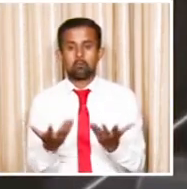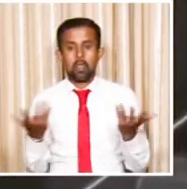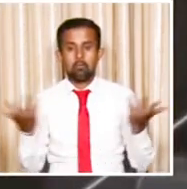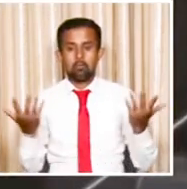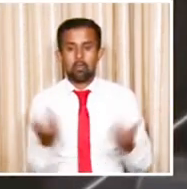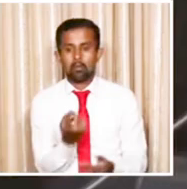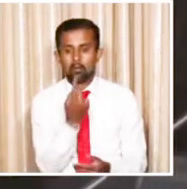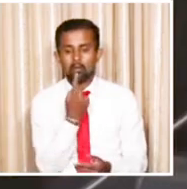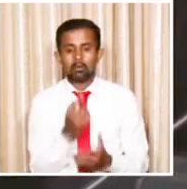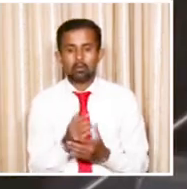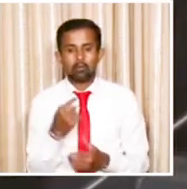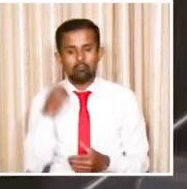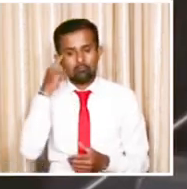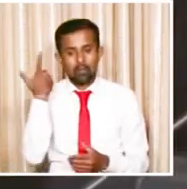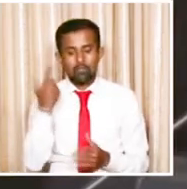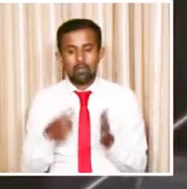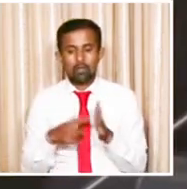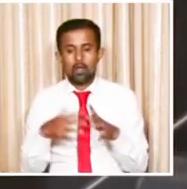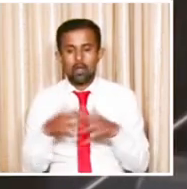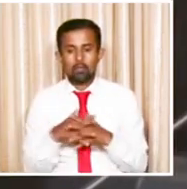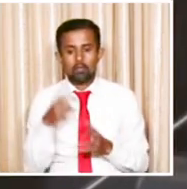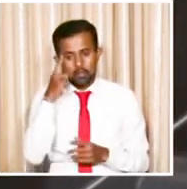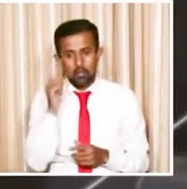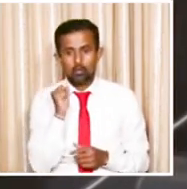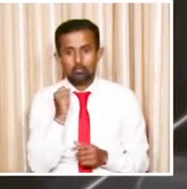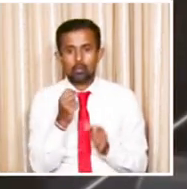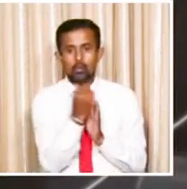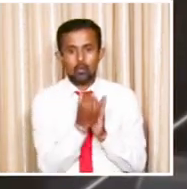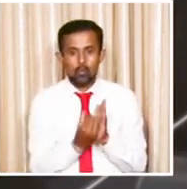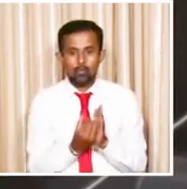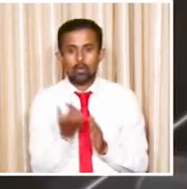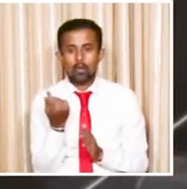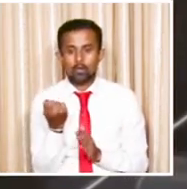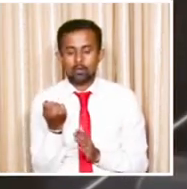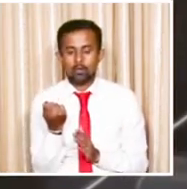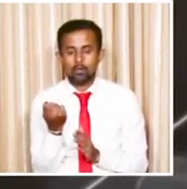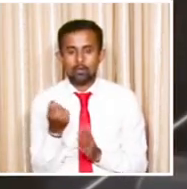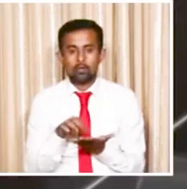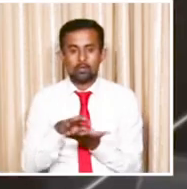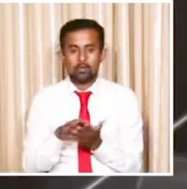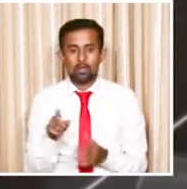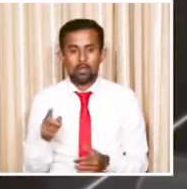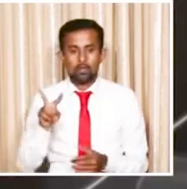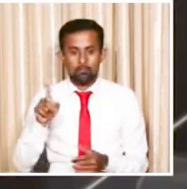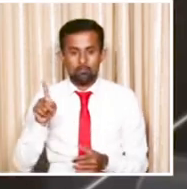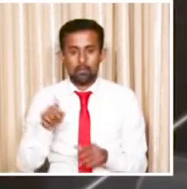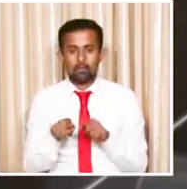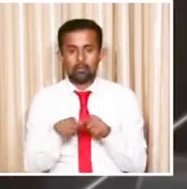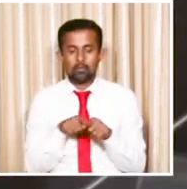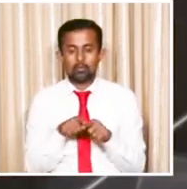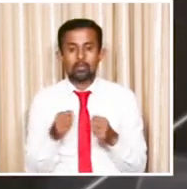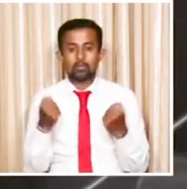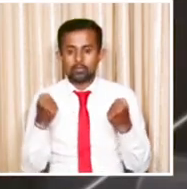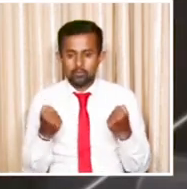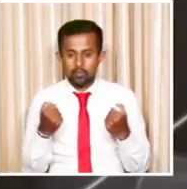කියලා. මන් දන්නේ කොහෙන්ද නීතිය දන්නේ කියලා. මේ ආණ්ඩු ක්‍රම ව්‍යවස්ථාවේ තියෙන මුදල් සාවර නියෝග 121 එක අනුව